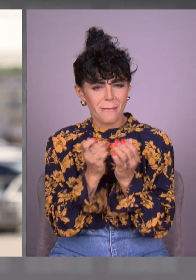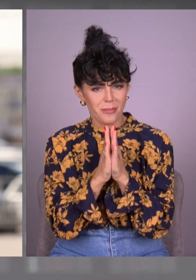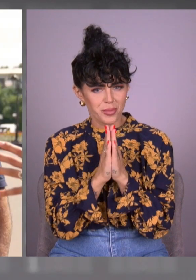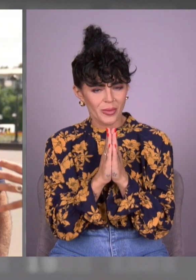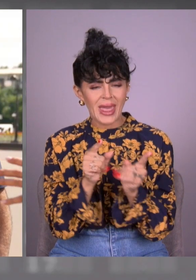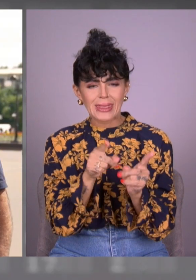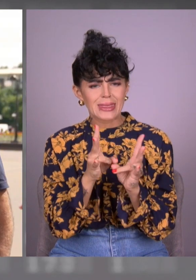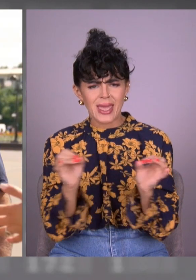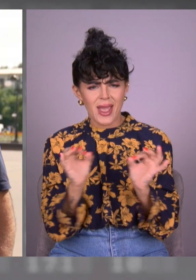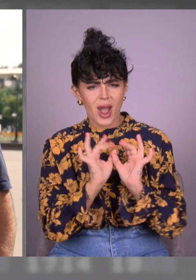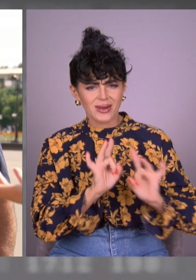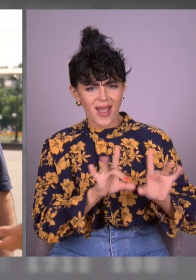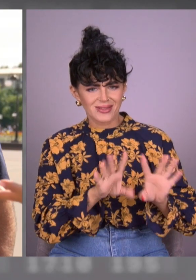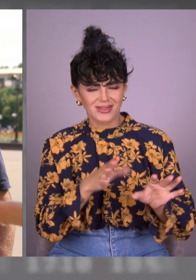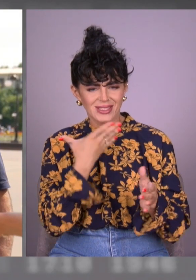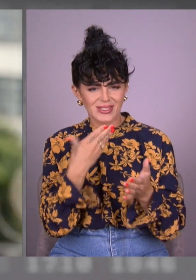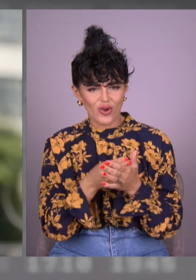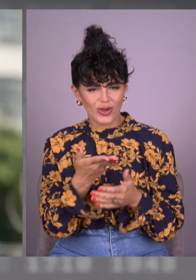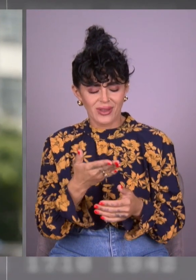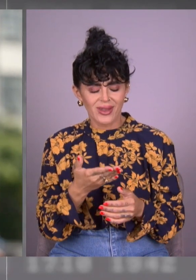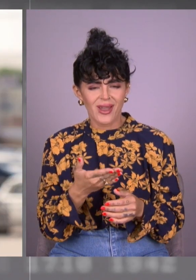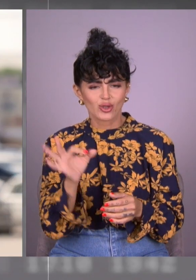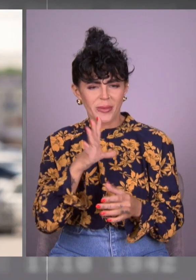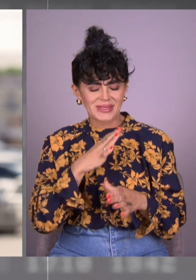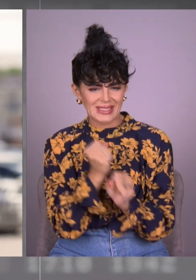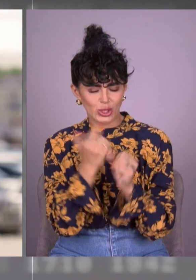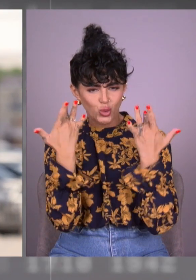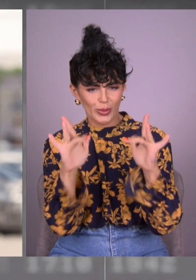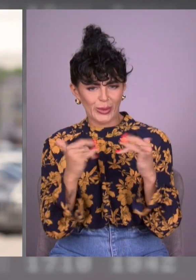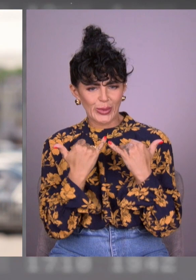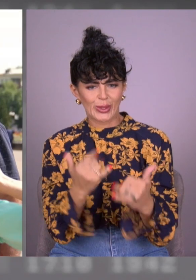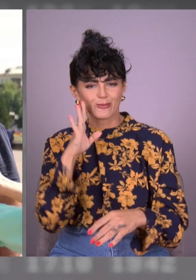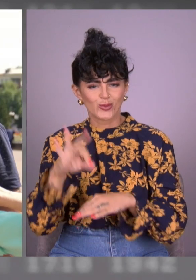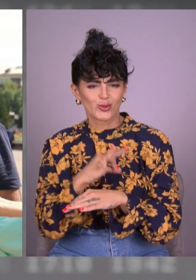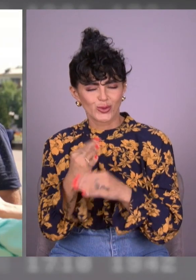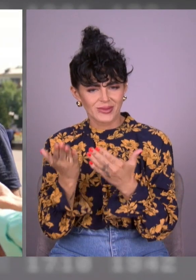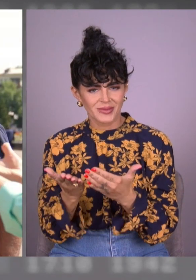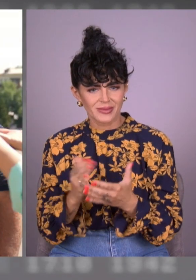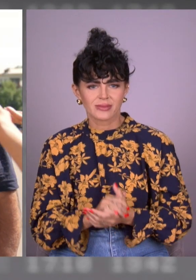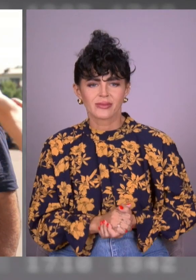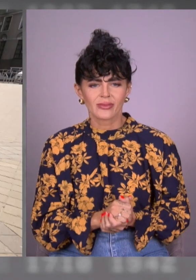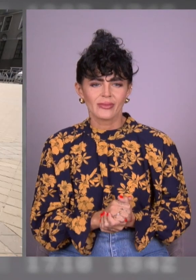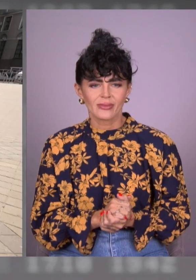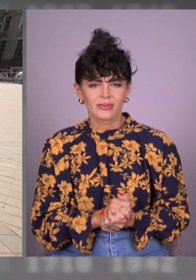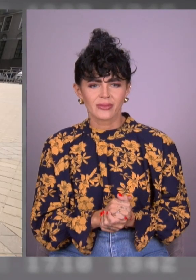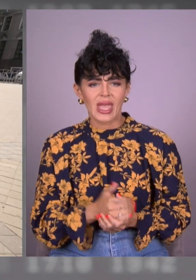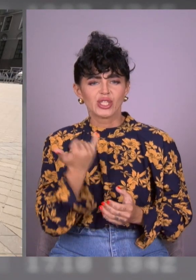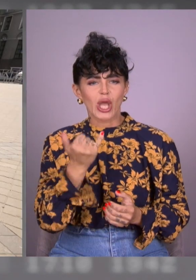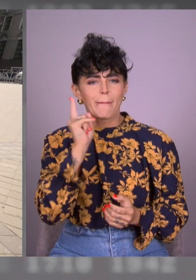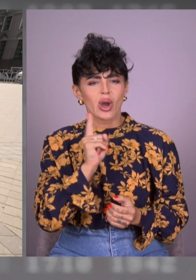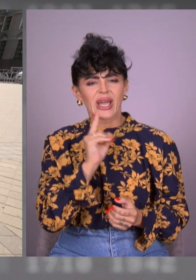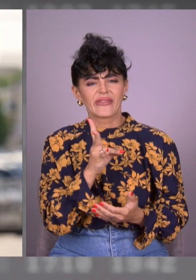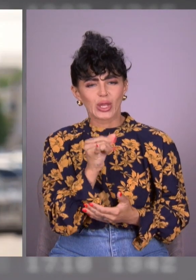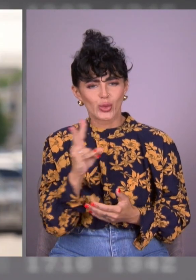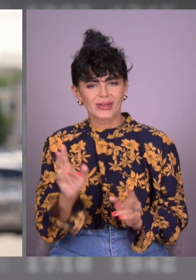не розповідати йому, тому що ми теж хочемо йому зробити сюрприз. Добре. Пропоную такий варіант онуки віддати зараз вам, щоб ви